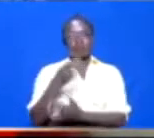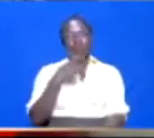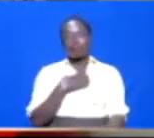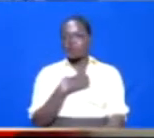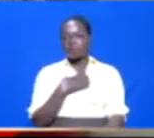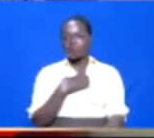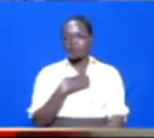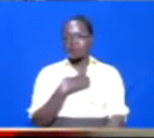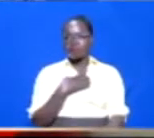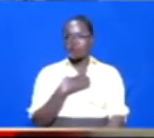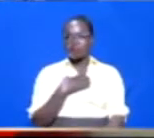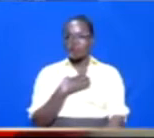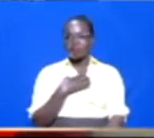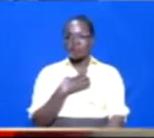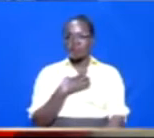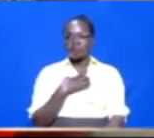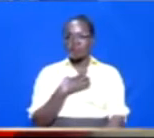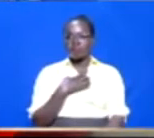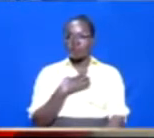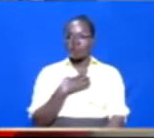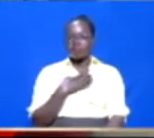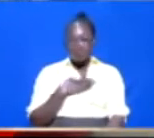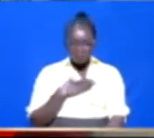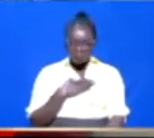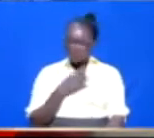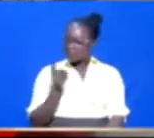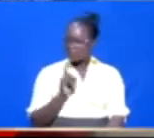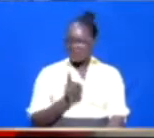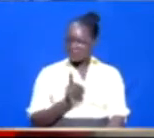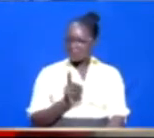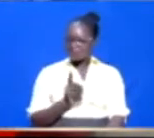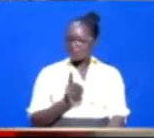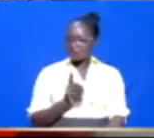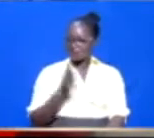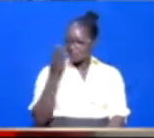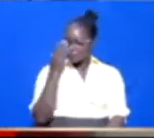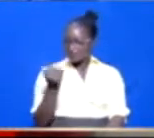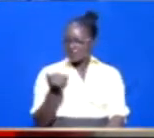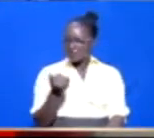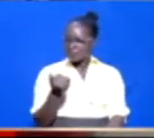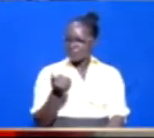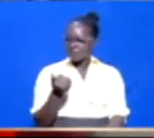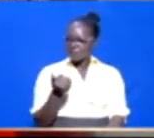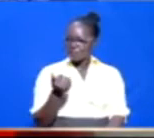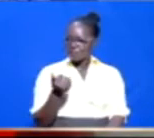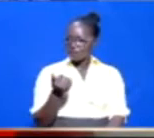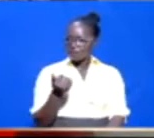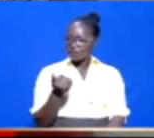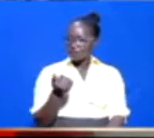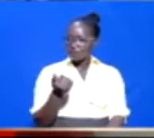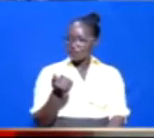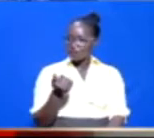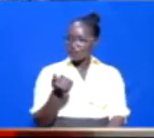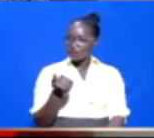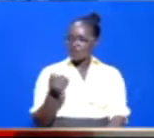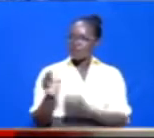sio kila mara kwamba resignation ni honorable. Mm-hmm. Kwa sababu saa zingine ukiresign unapeleka country